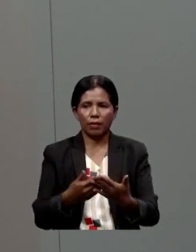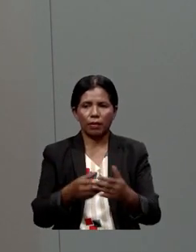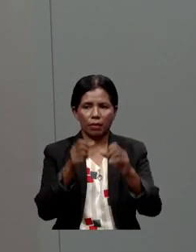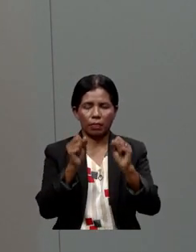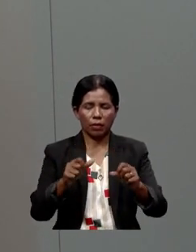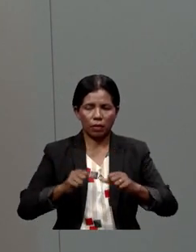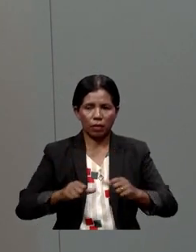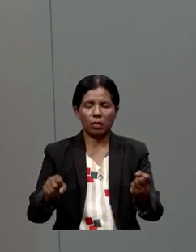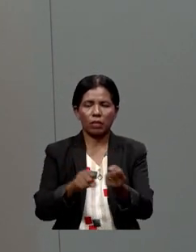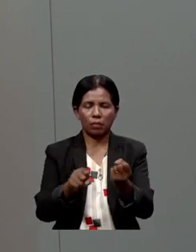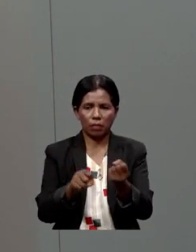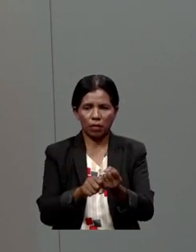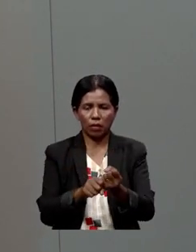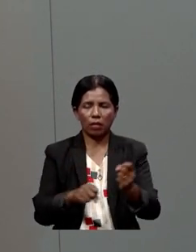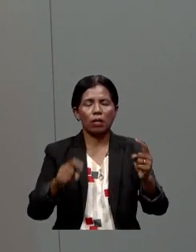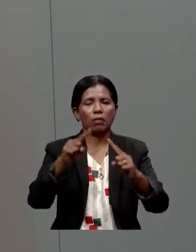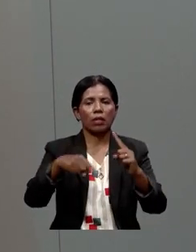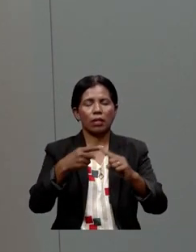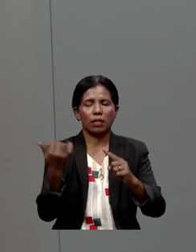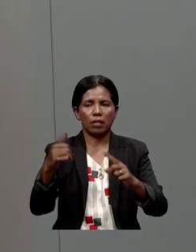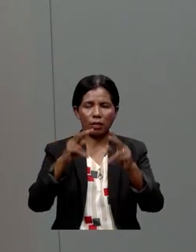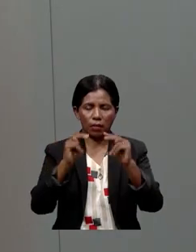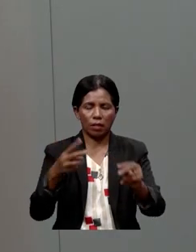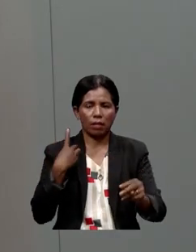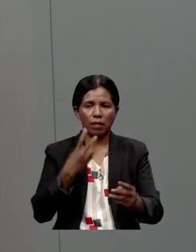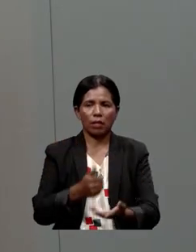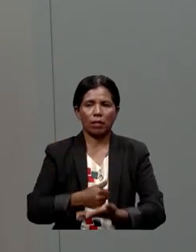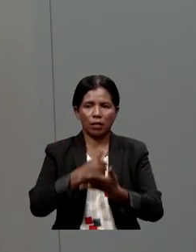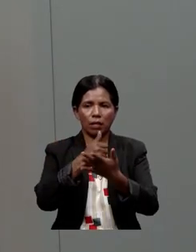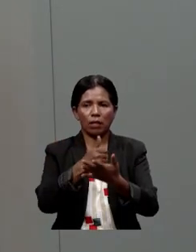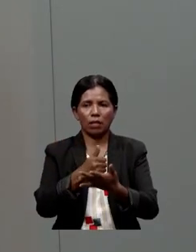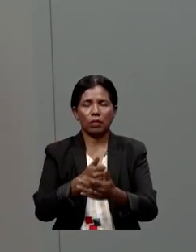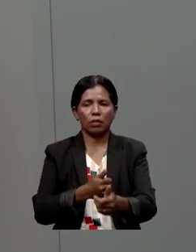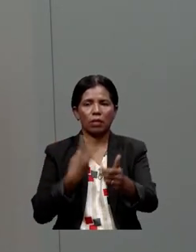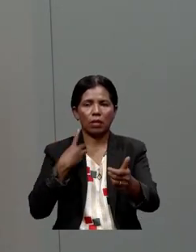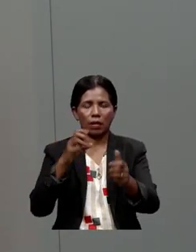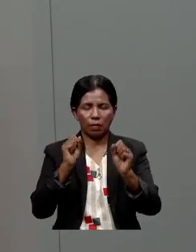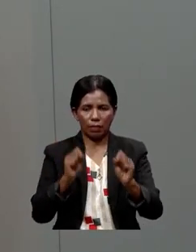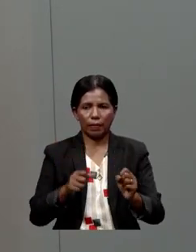bele kontribui hikas, bahirak nebe presija ami ni tulun, tuir buat nebe ami bele.